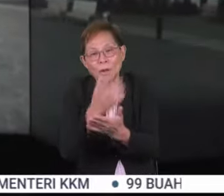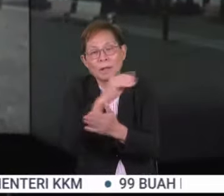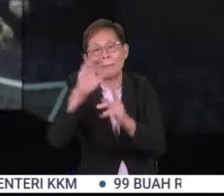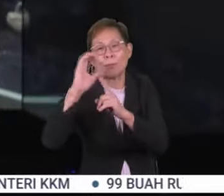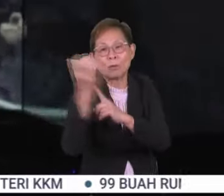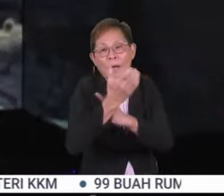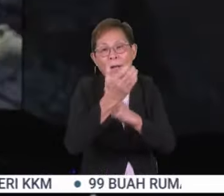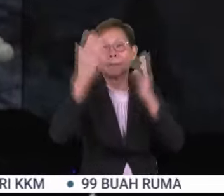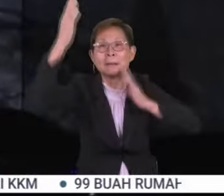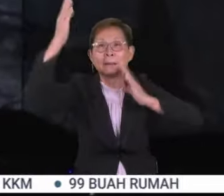budaya negara